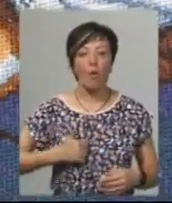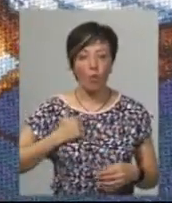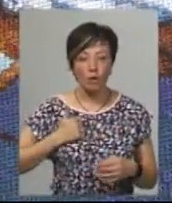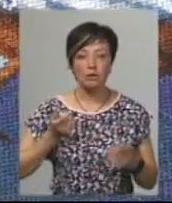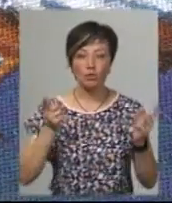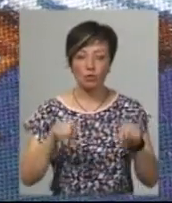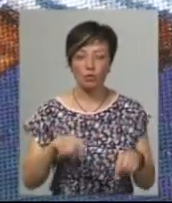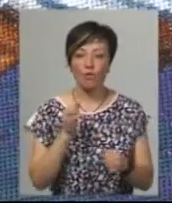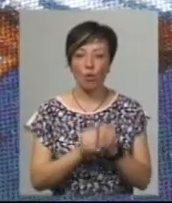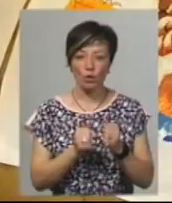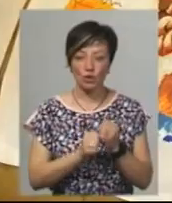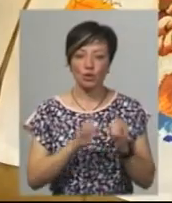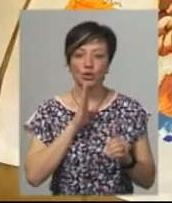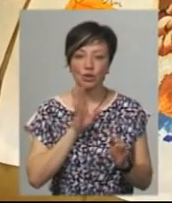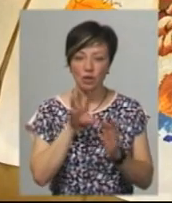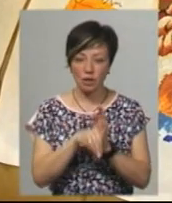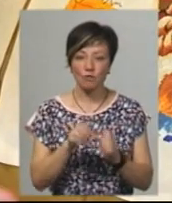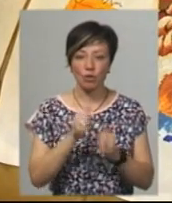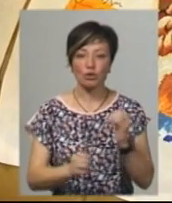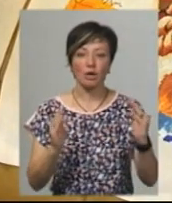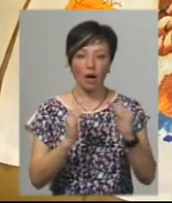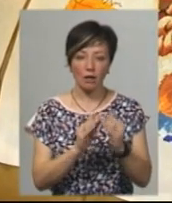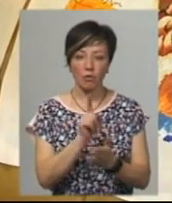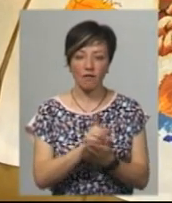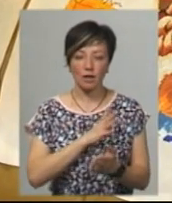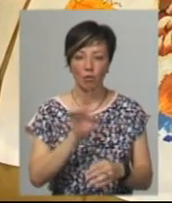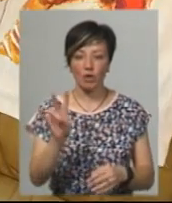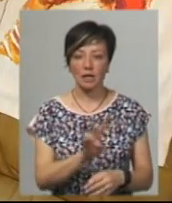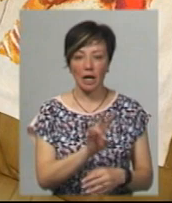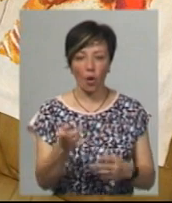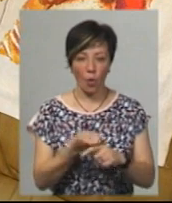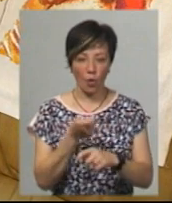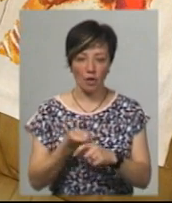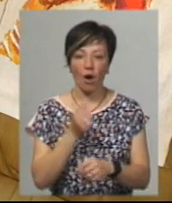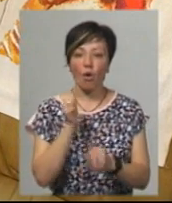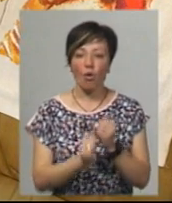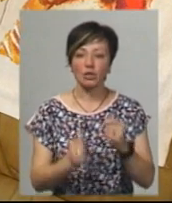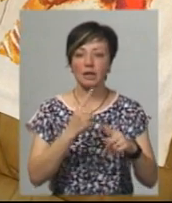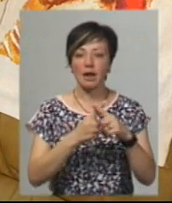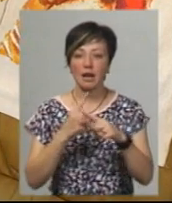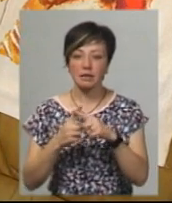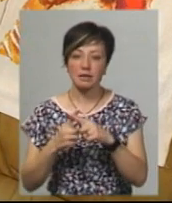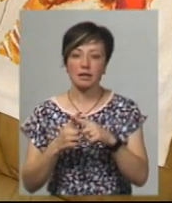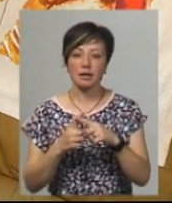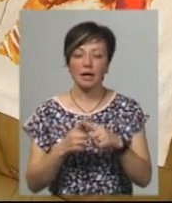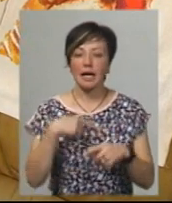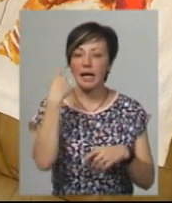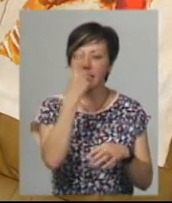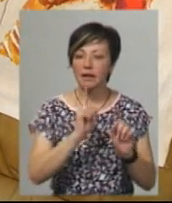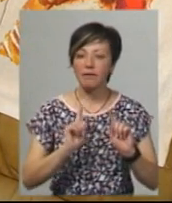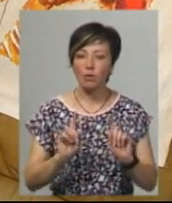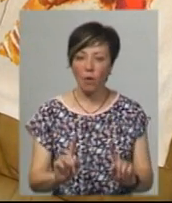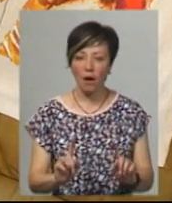тому що в кожній жінці, в кожній хаті повинна бути ікона. Кожен крестик, він